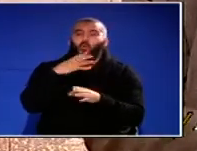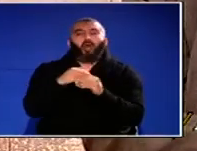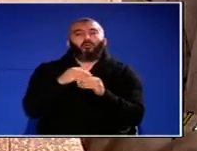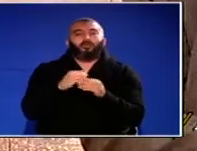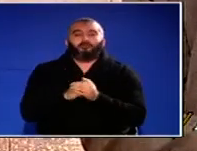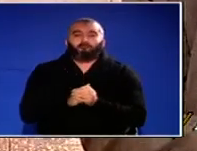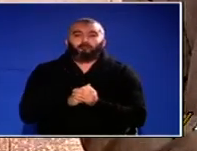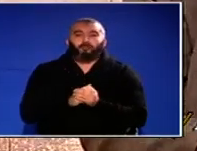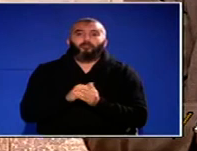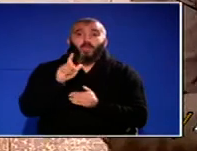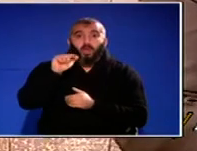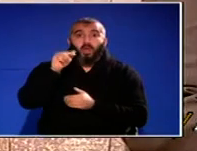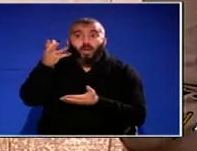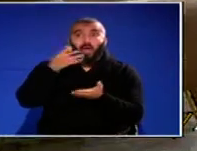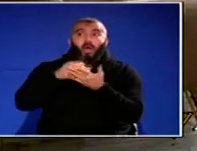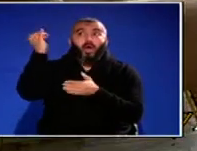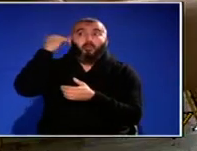شيش شوش